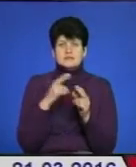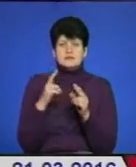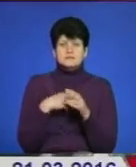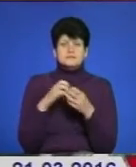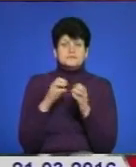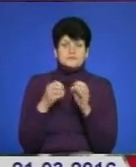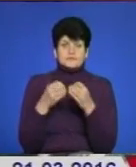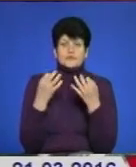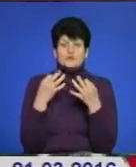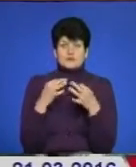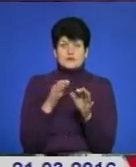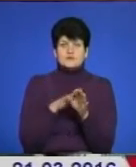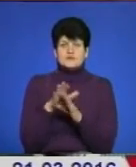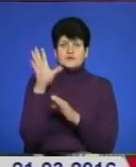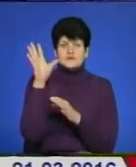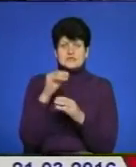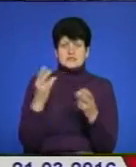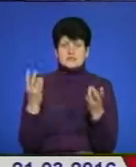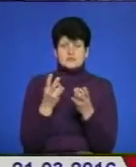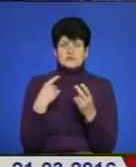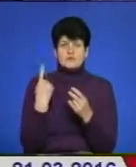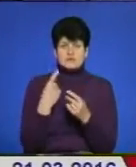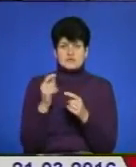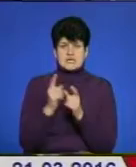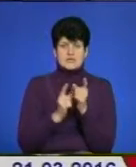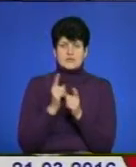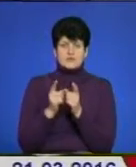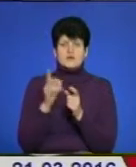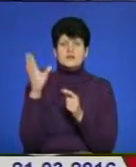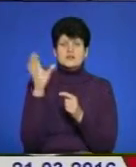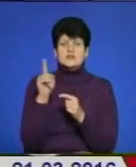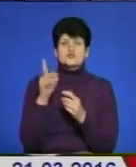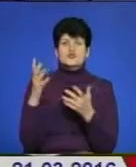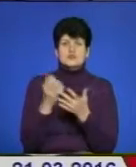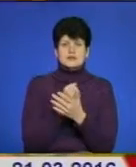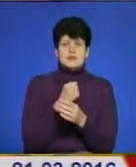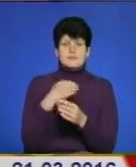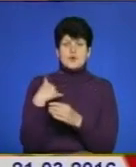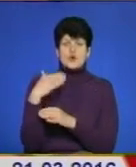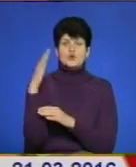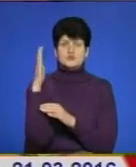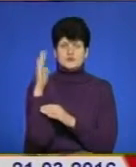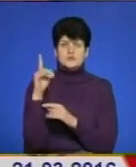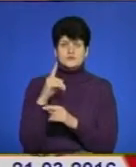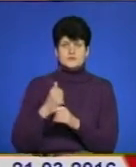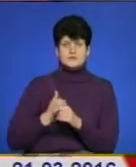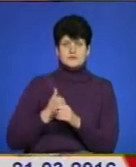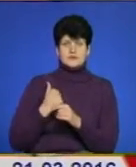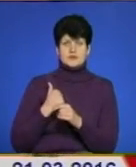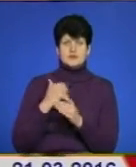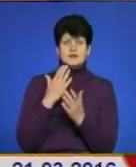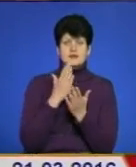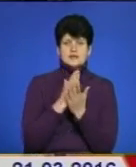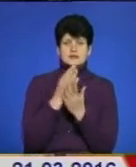дозволяє реалізувати усі необхідні для області реформи. Все, за що встигли проголосувати і чим пишаються, помістились на